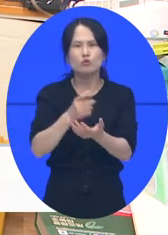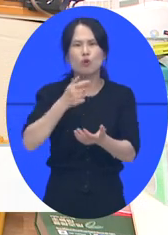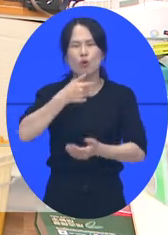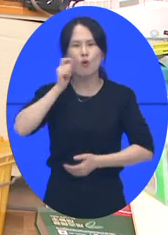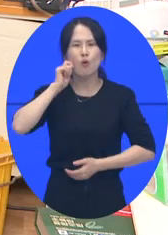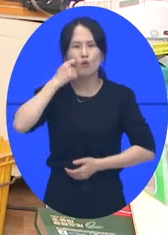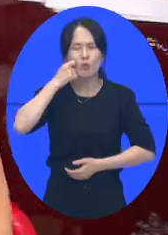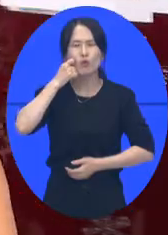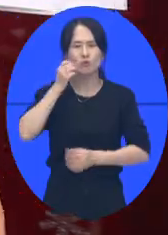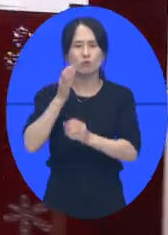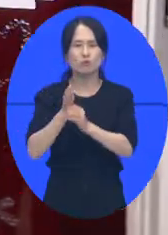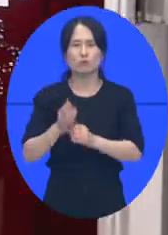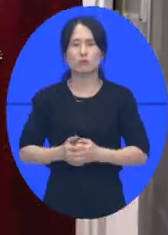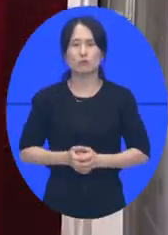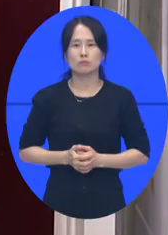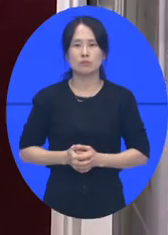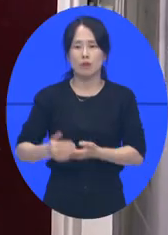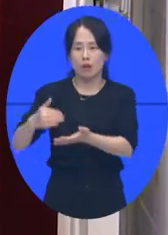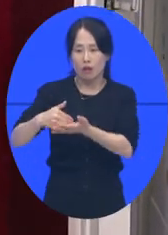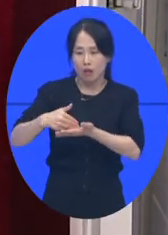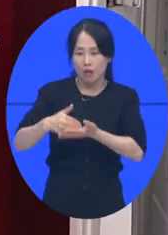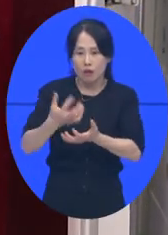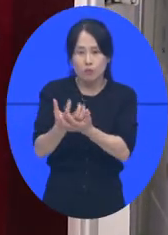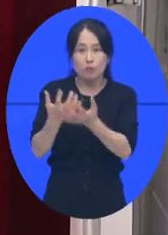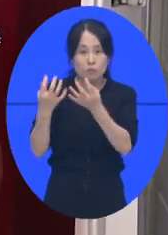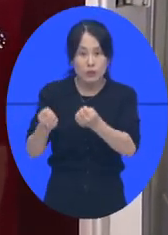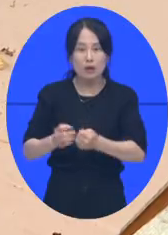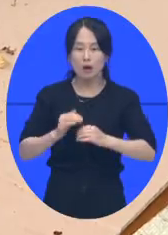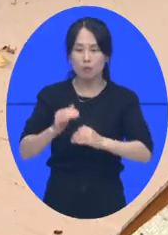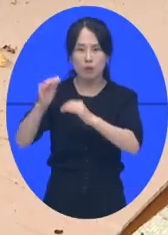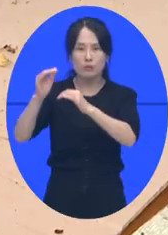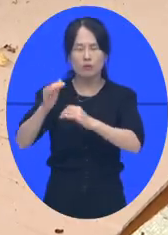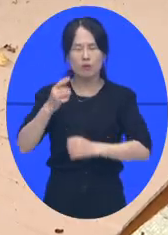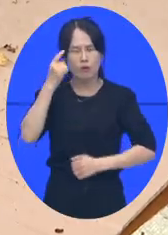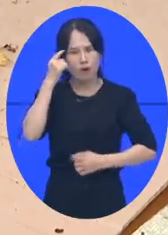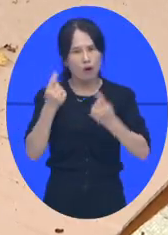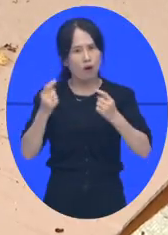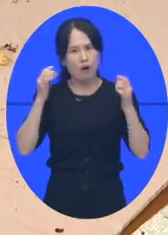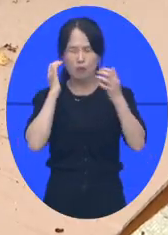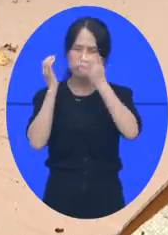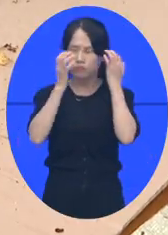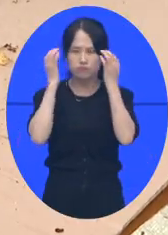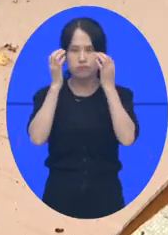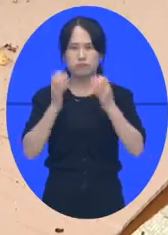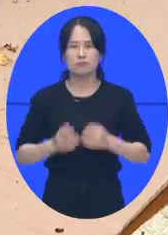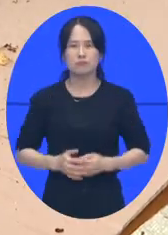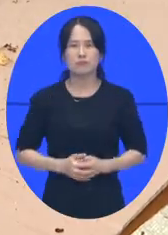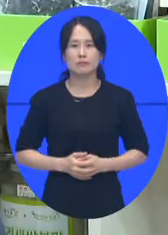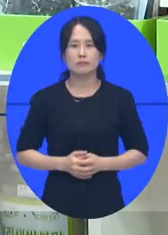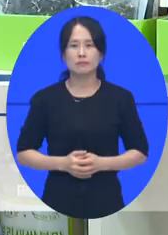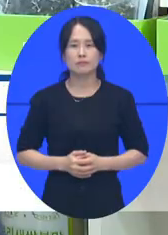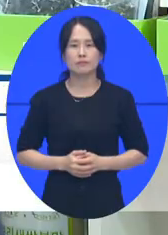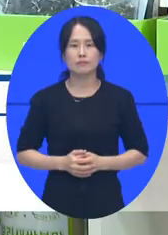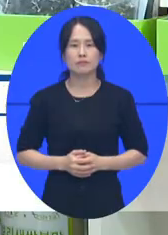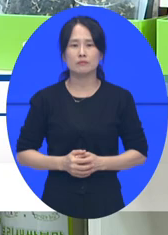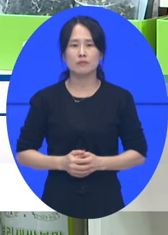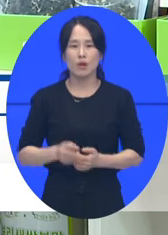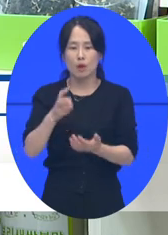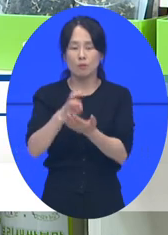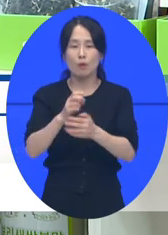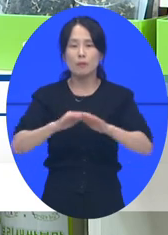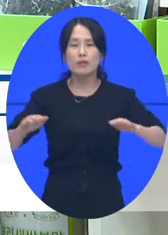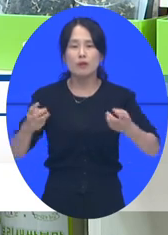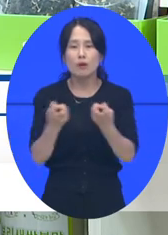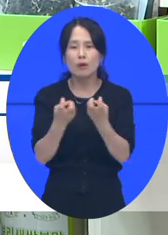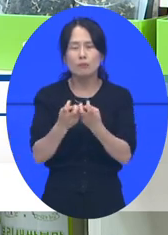경우가 많습니다. 요구하는 서류도 많고 과정이 생각보다 복잡한 경우가 많기 때문입니다. 법률적 대응 같은 게